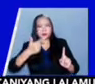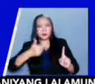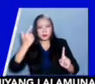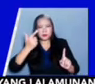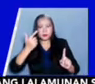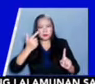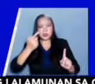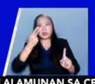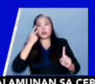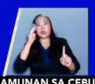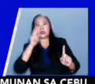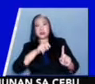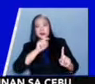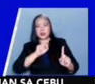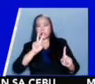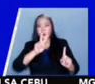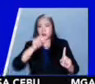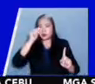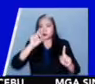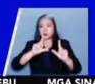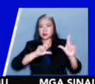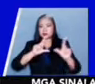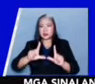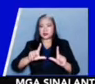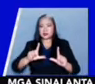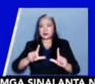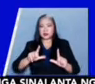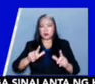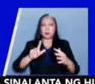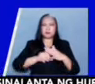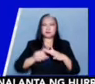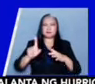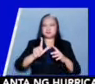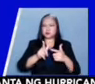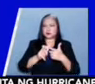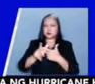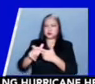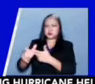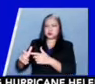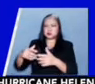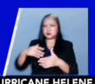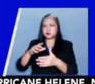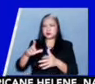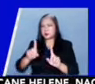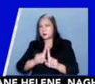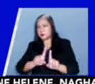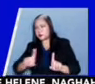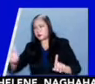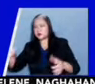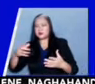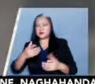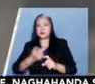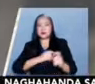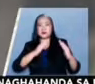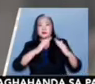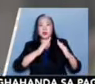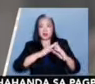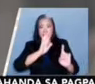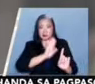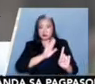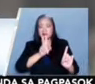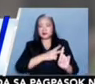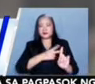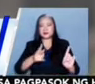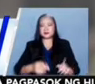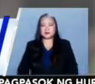nila itong dalawang suspect natin na papatakas po, papalayo po sa bahay ng biktima.